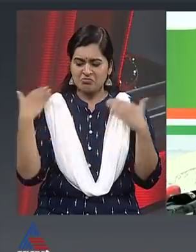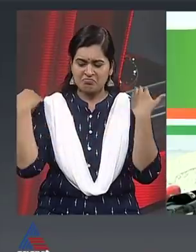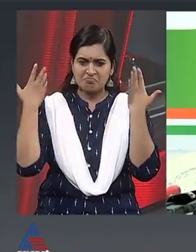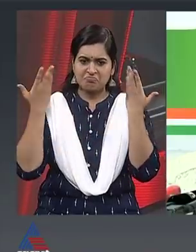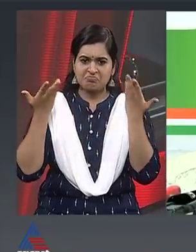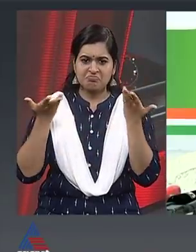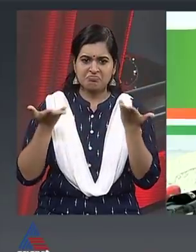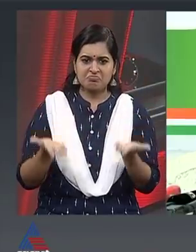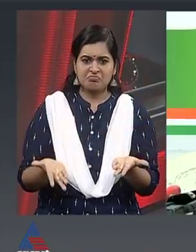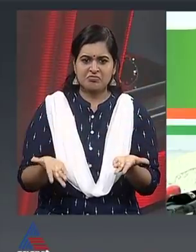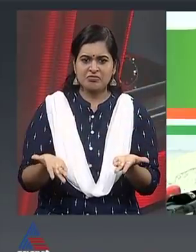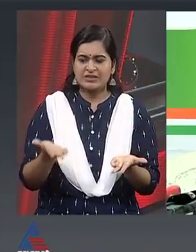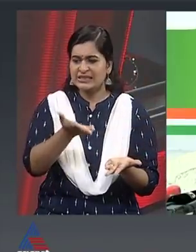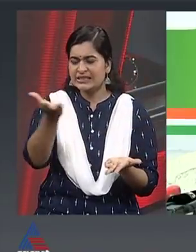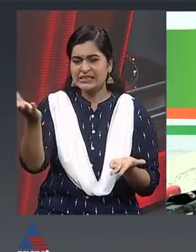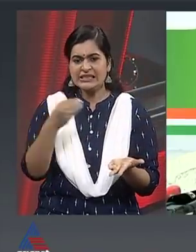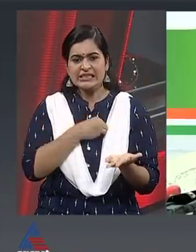പിച്ചതണ്ടിയും മീൻ വിറ്റും